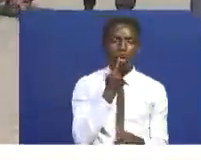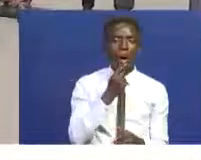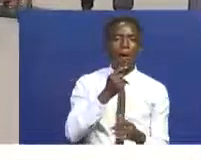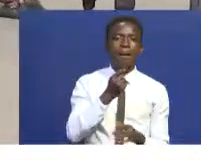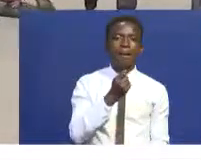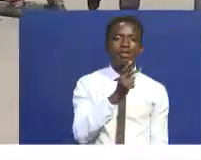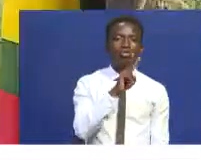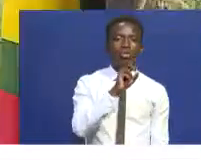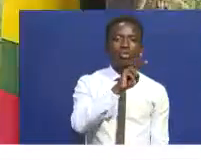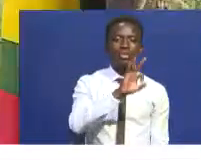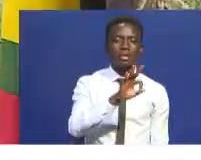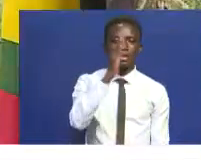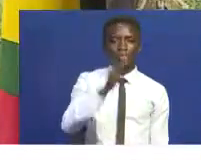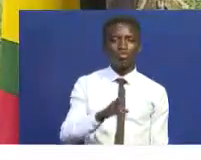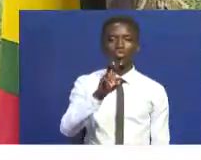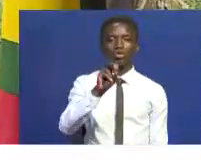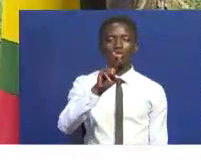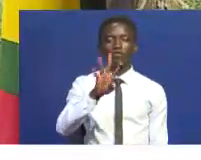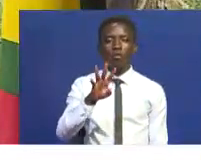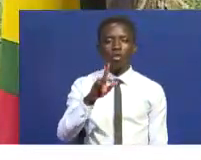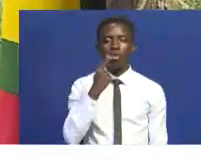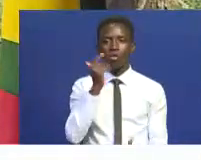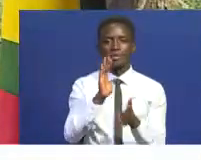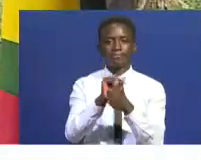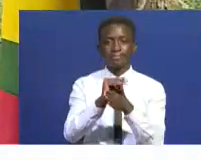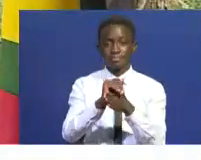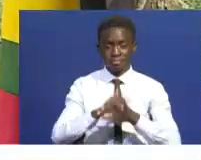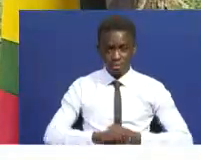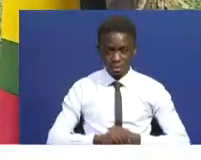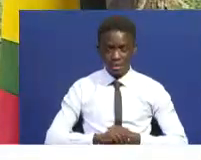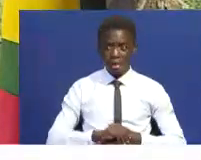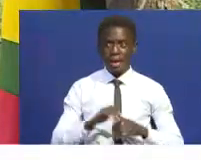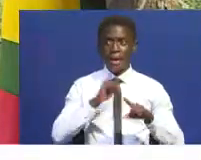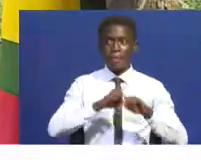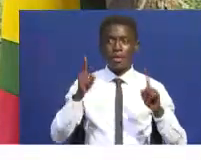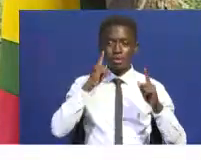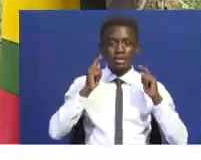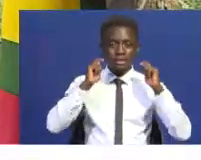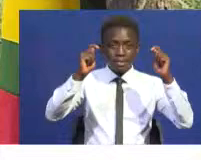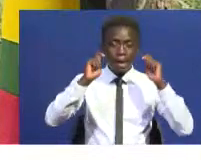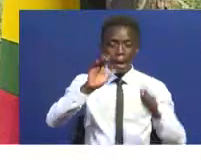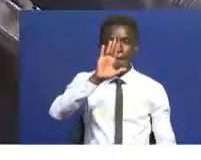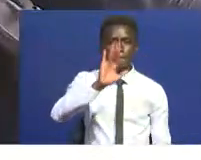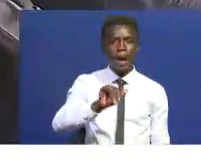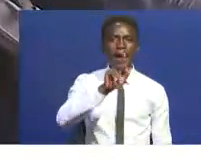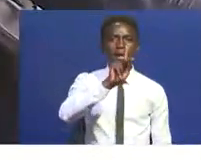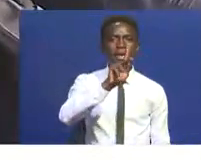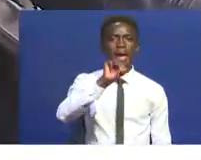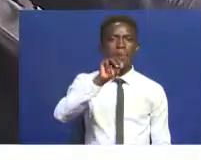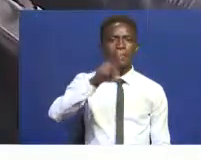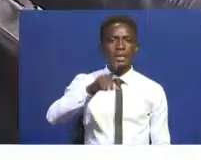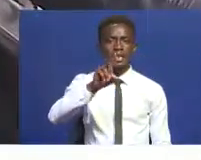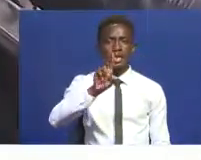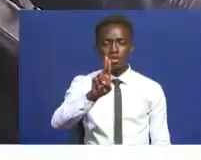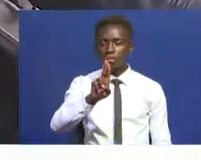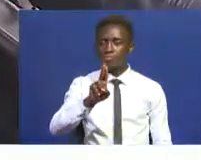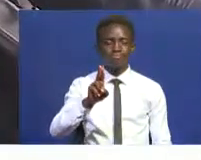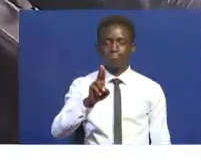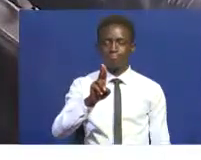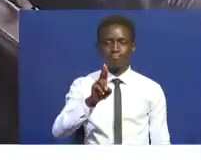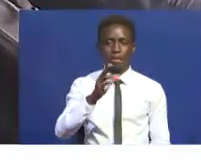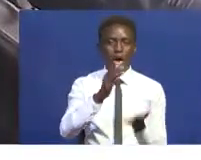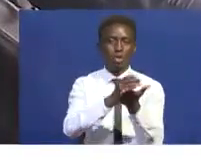interns. Further, the strike notice issued by KMPPDU remains suspended. Wakati huo, Daktari